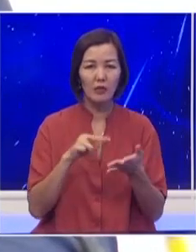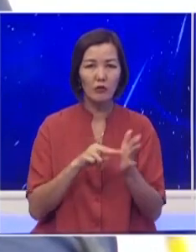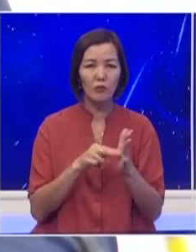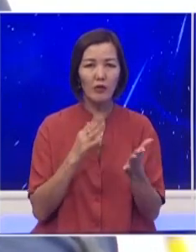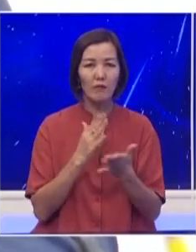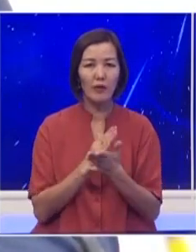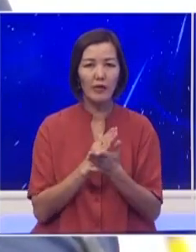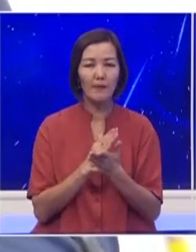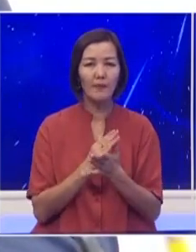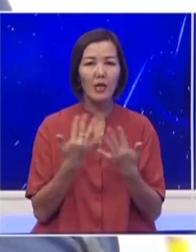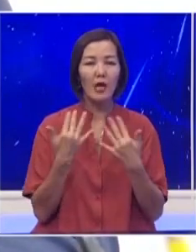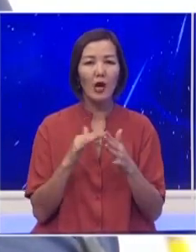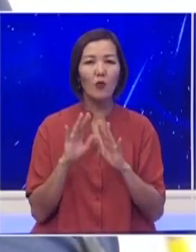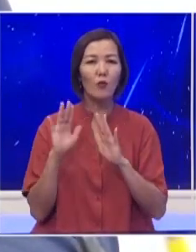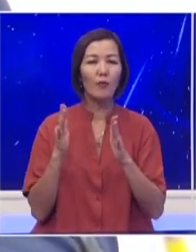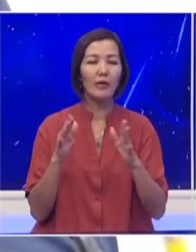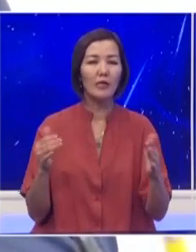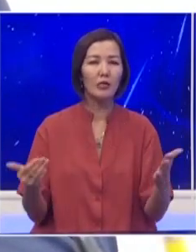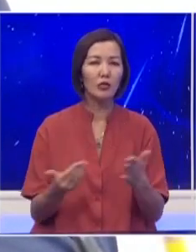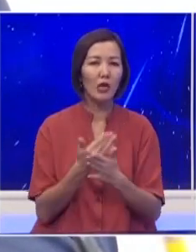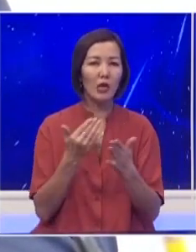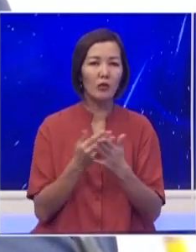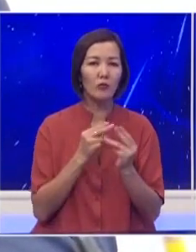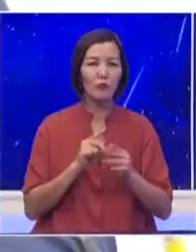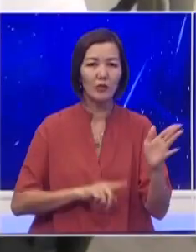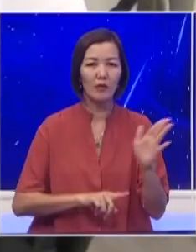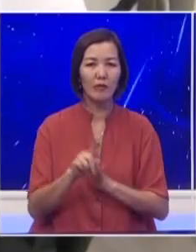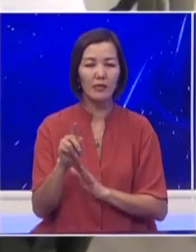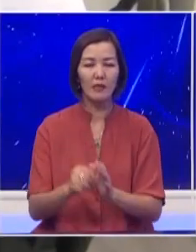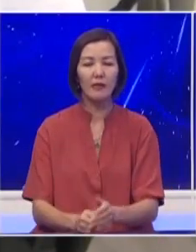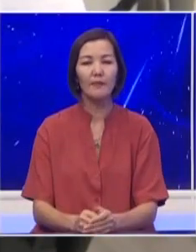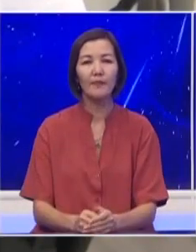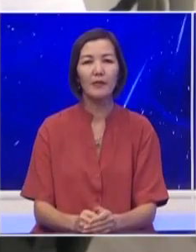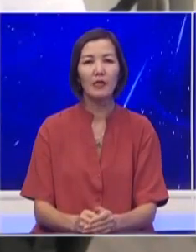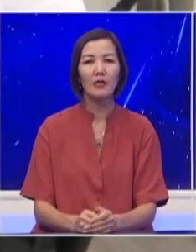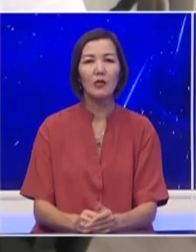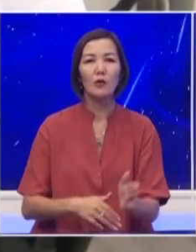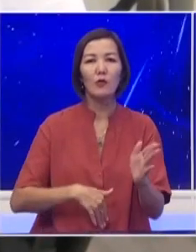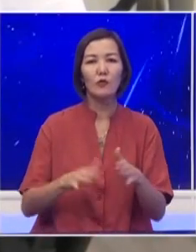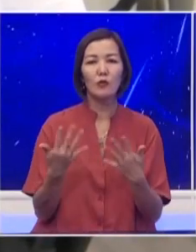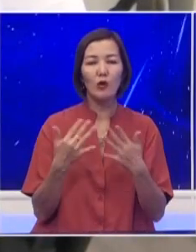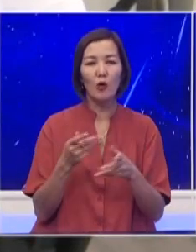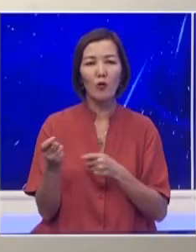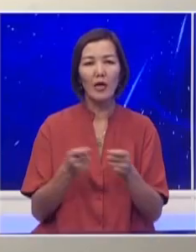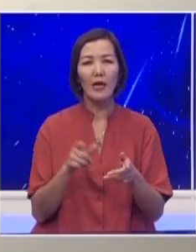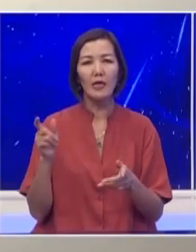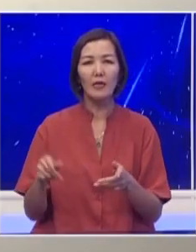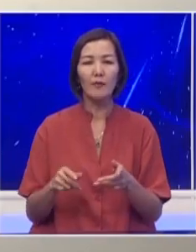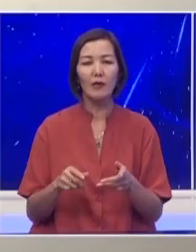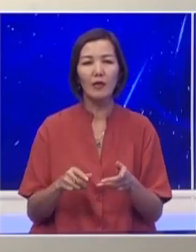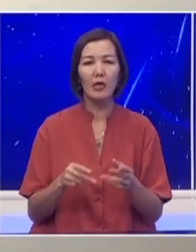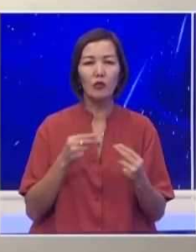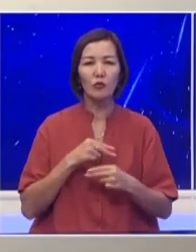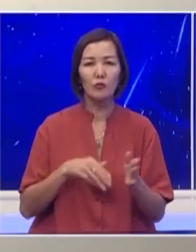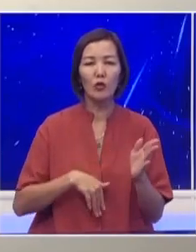жоспарымыз бар. Оған қоса ауыл паркін жаңарту жұмыстары да қолға алынды. Үздік ауыл әкімі конкурсының мақсаты жұмыста озық тәжірибе